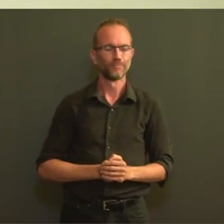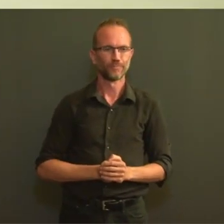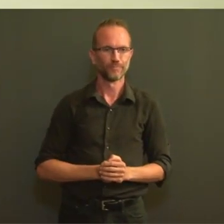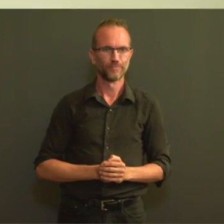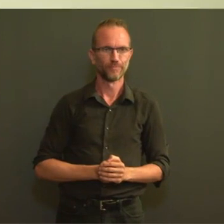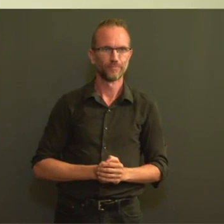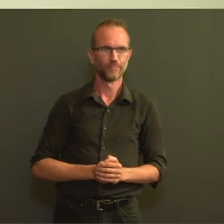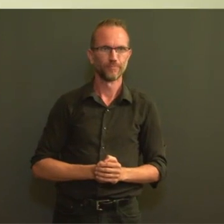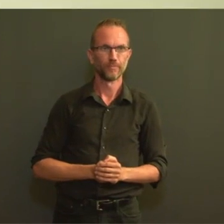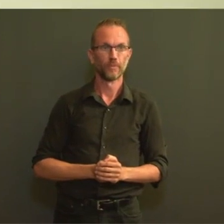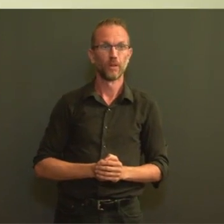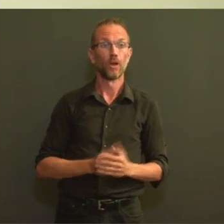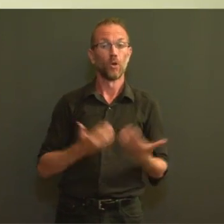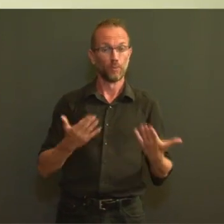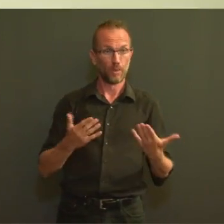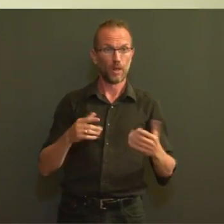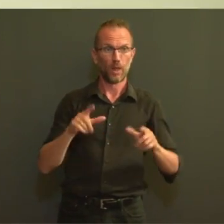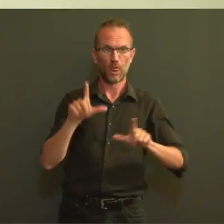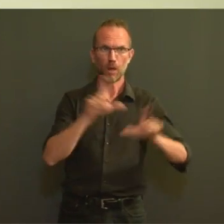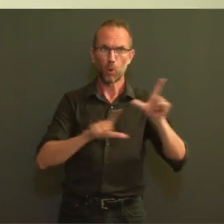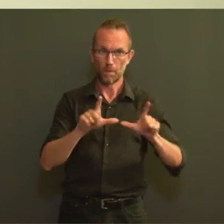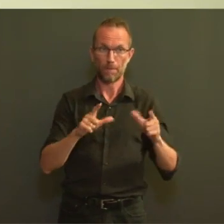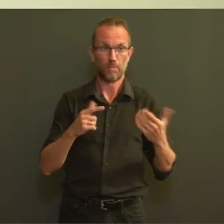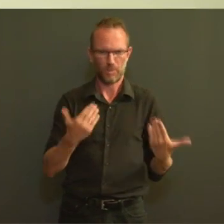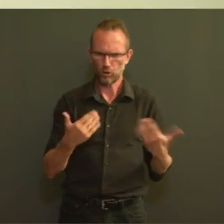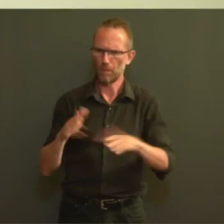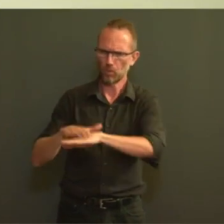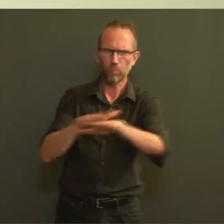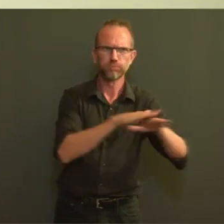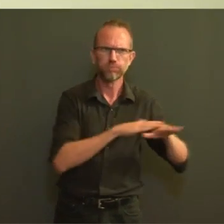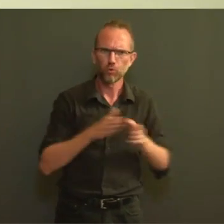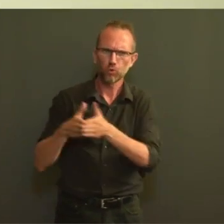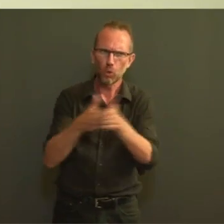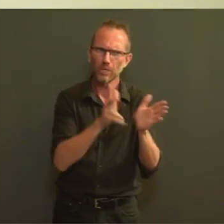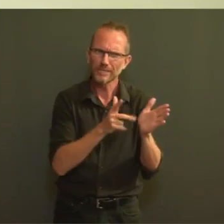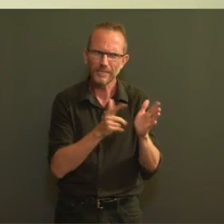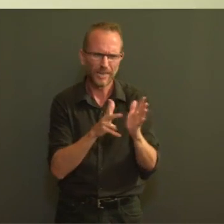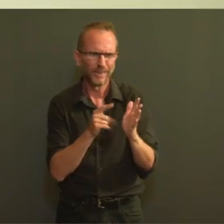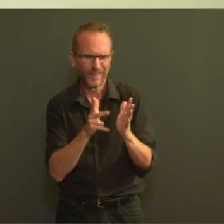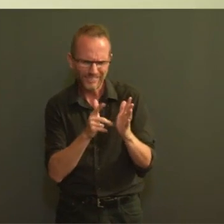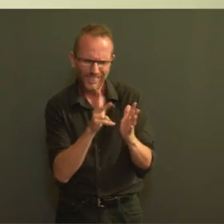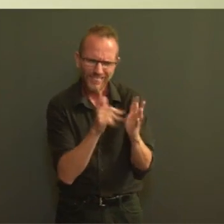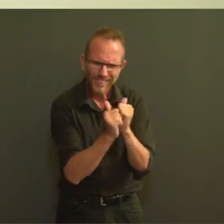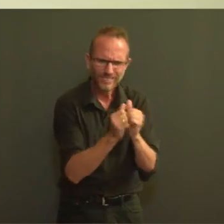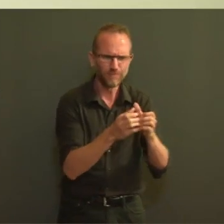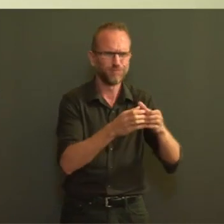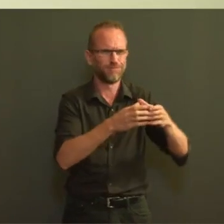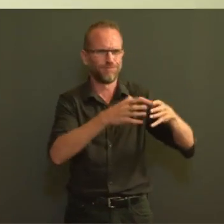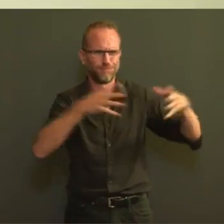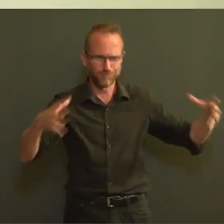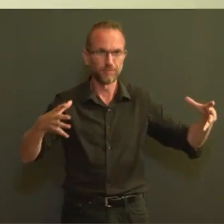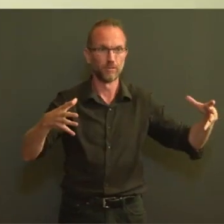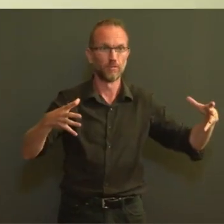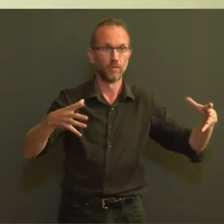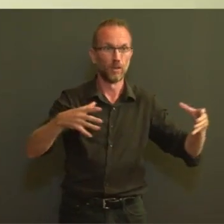Alors, les laboratoires cliniques sont invités à continuer d'élargir leurs capacités et en cas de pénurie locale, les laboratoires